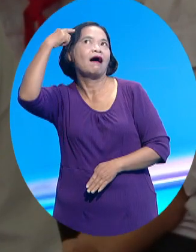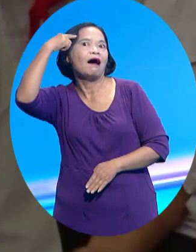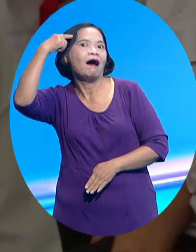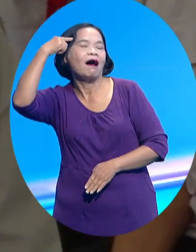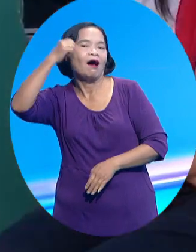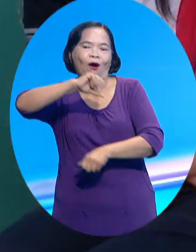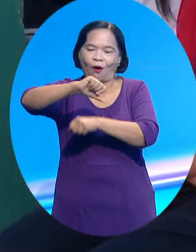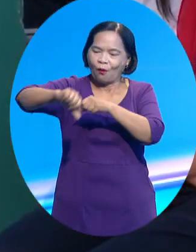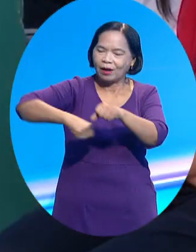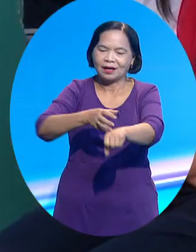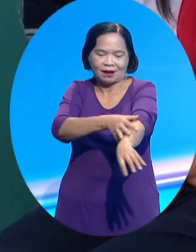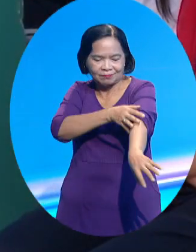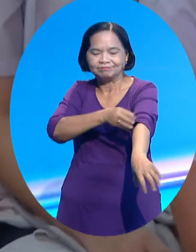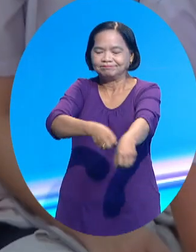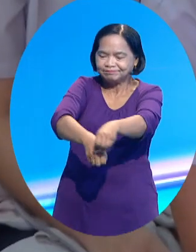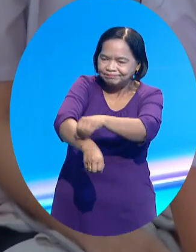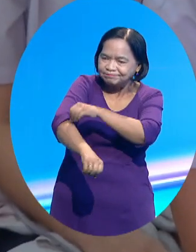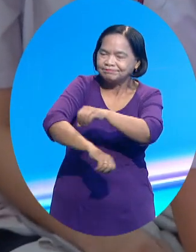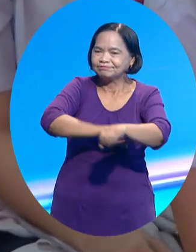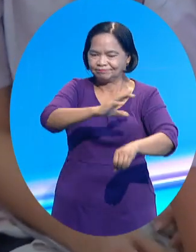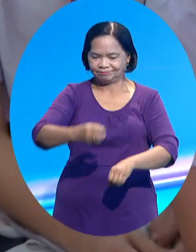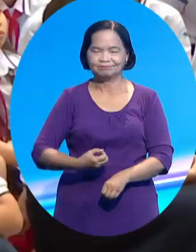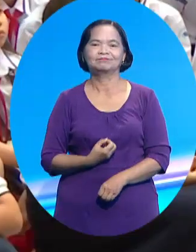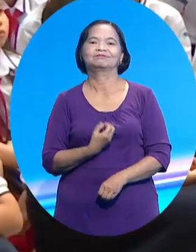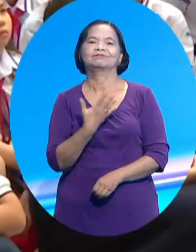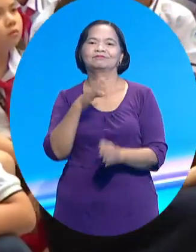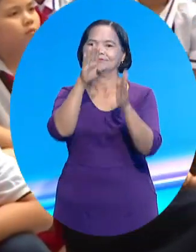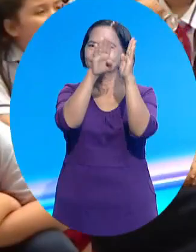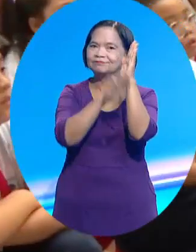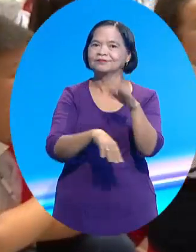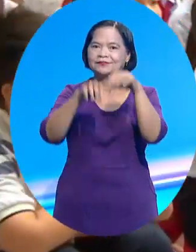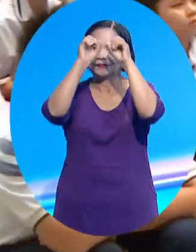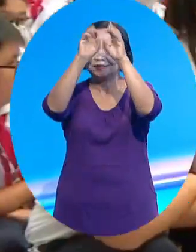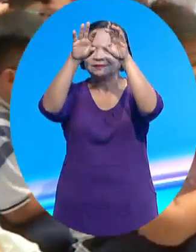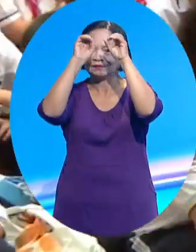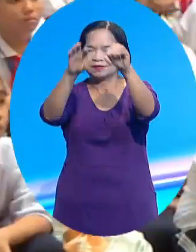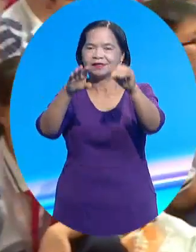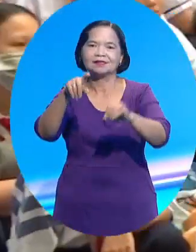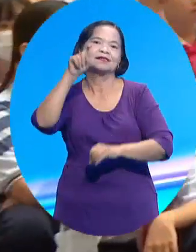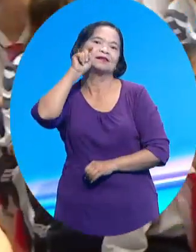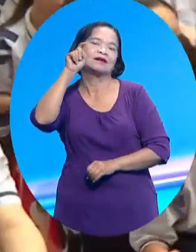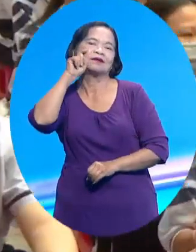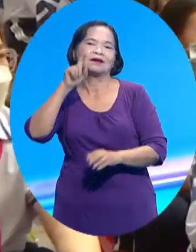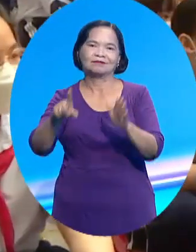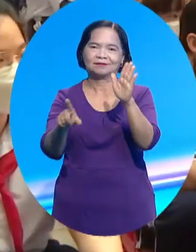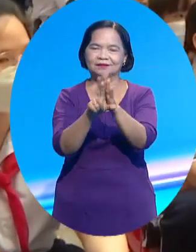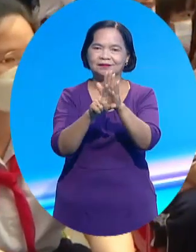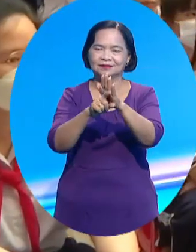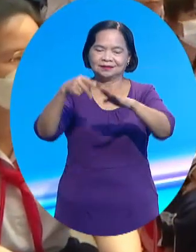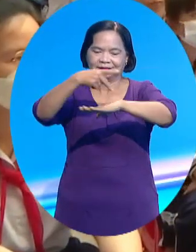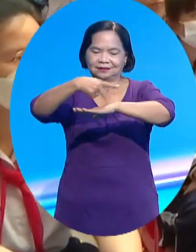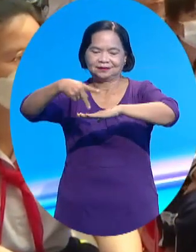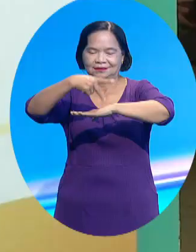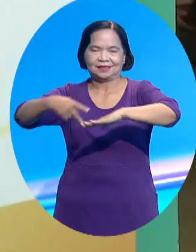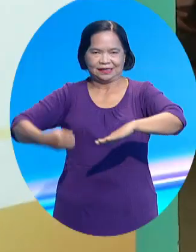thành những hành động tích cực để vận dụng trong cuộc sống thực tế. Chương trình giáo dục học sinh theo các chuẩn mực đạo đức, pháp luật và kỹ năng sống